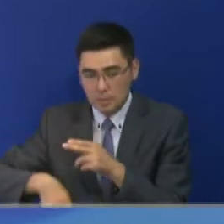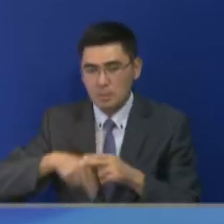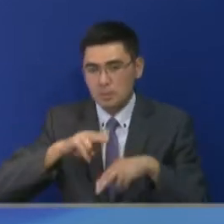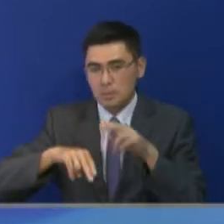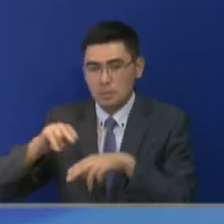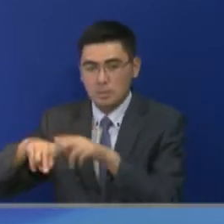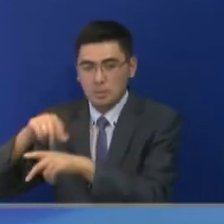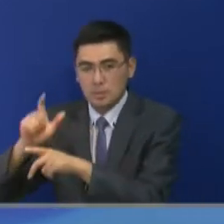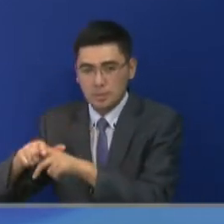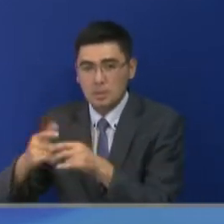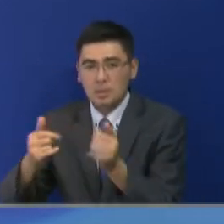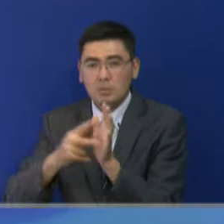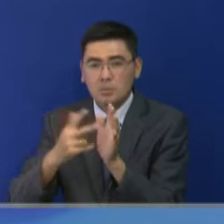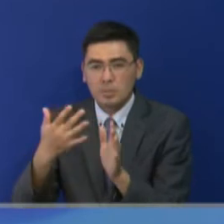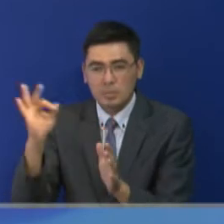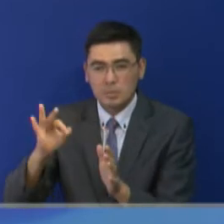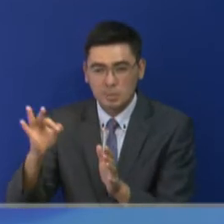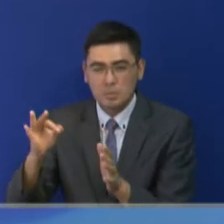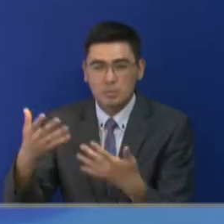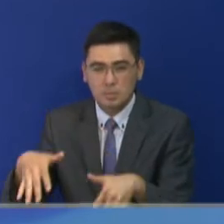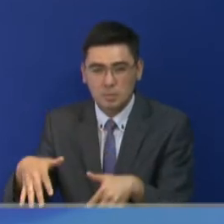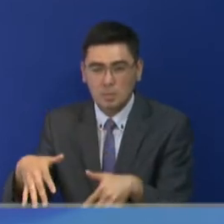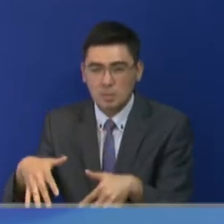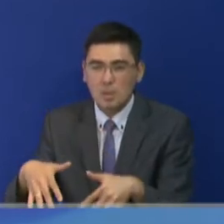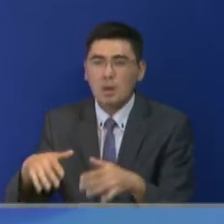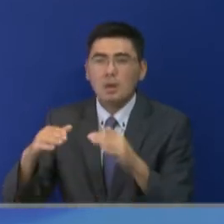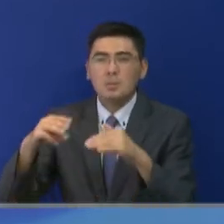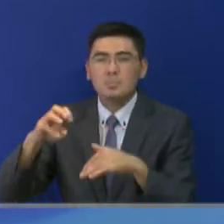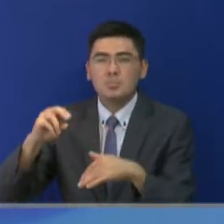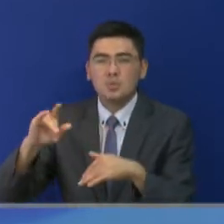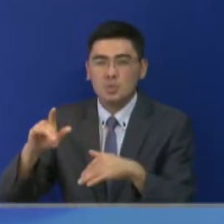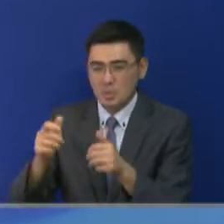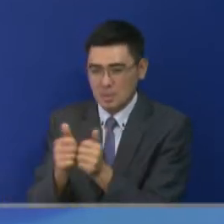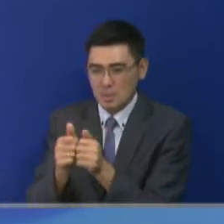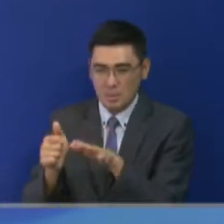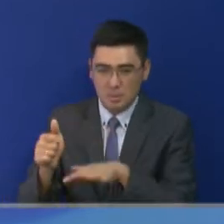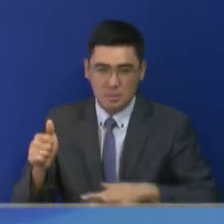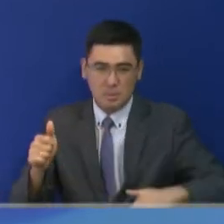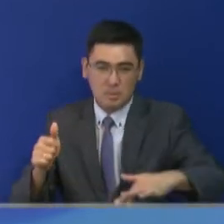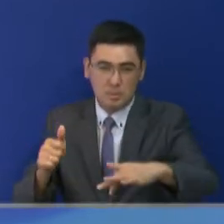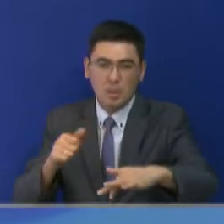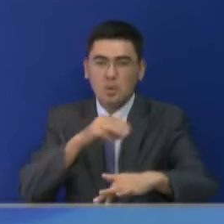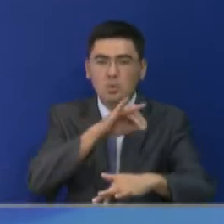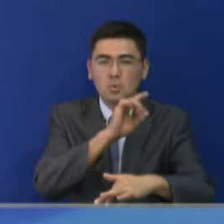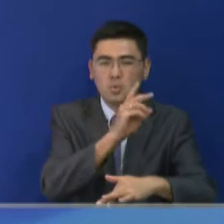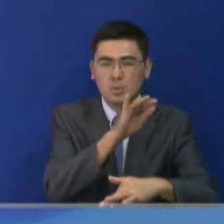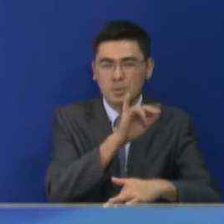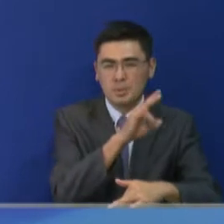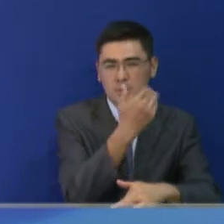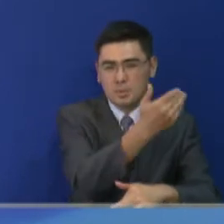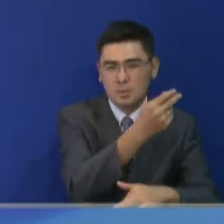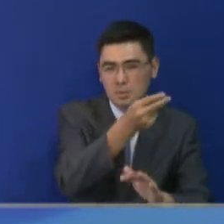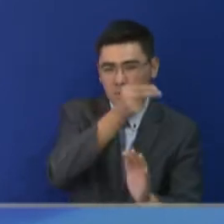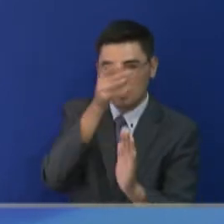құрылысының 85% аяқталған. Мешіт маңын абаттандыру жұмыстары Түркістан қаласының бюджеті есебінен жүзеге асырылса,